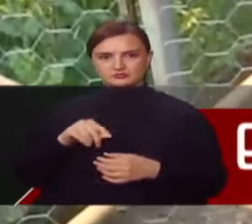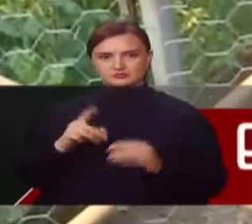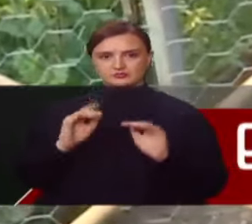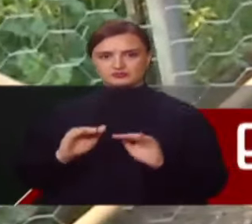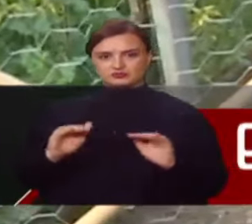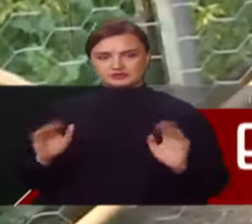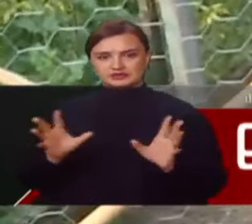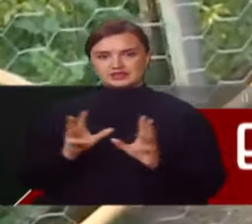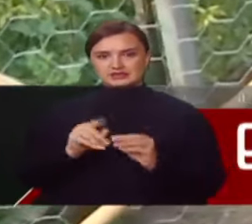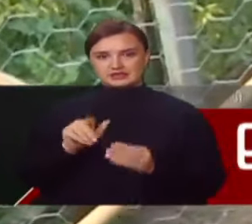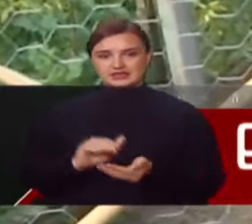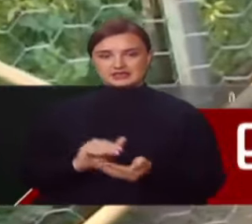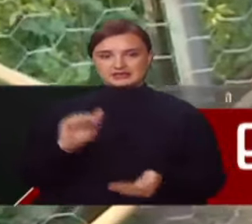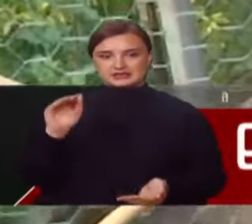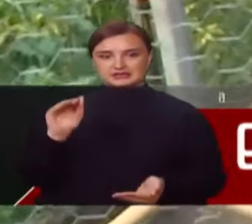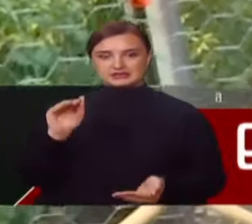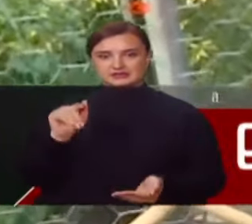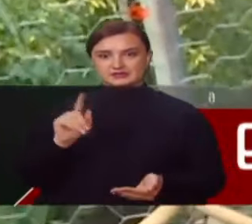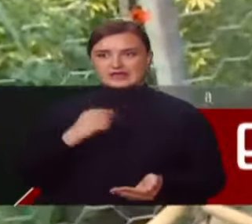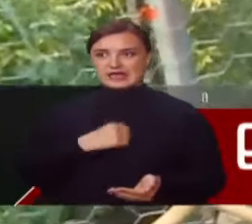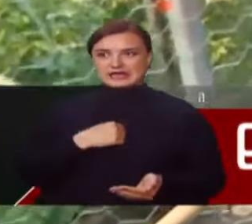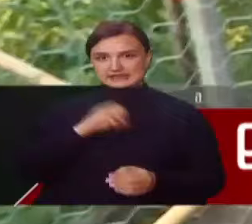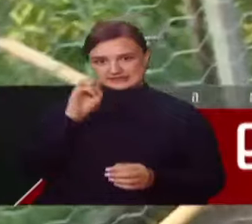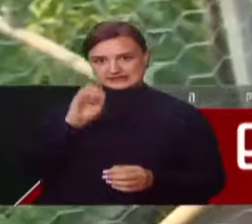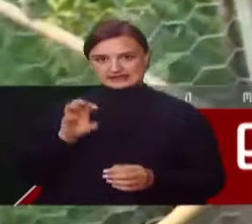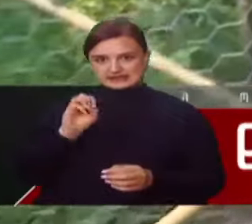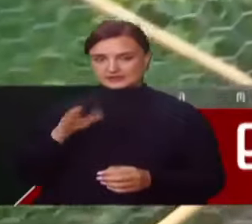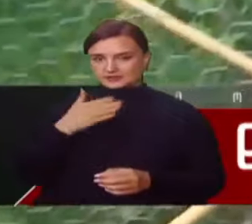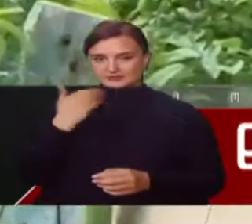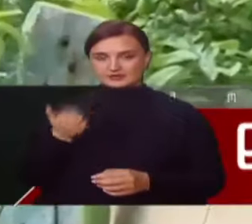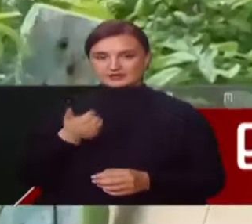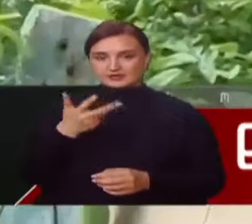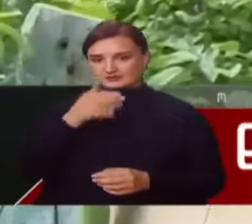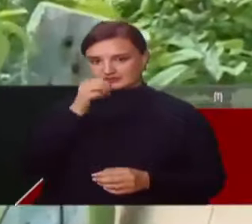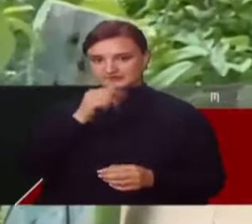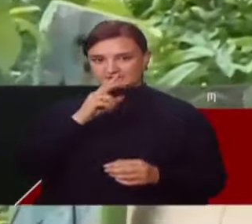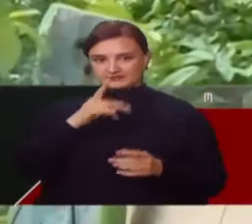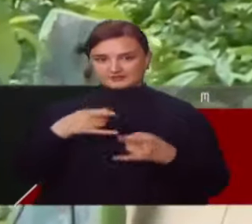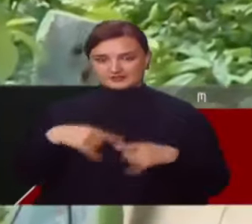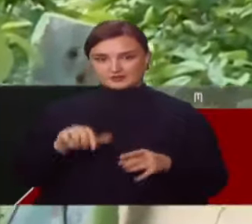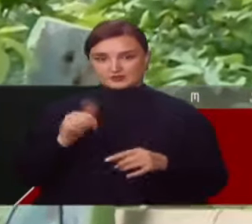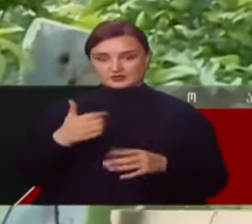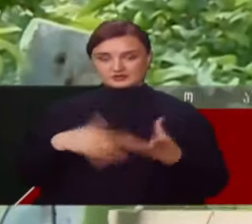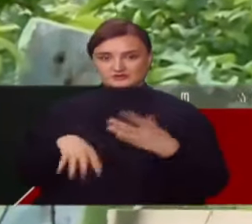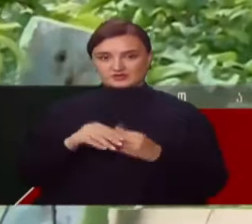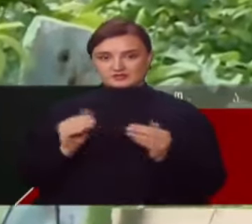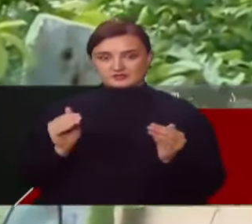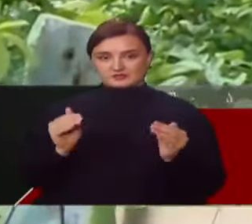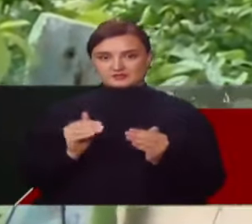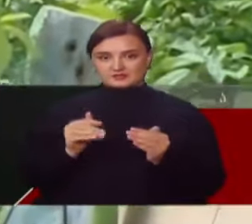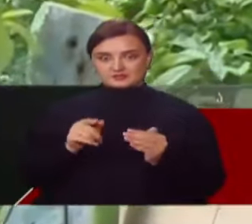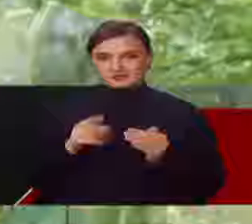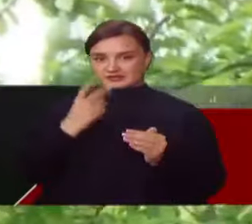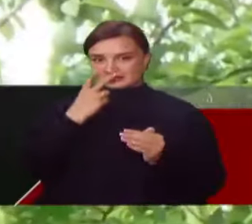ბავშვებთან ერთად გაიზარდნენ, რომ არ გამოხატავენ აგრესიას. ჯერ სულ რამდენიმე თვისები არიან და როგორც ყველა პატარა,